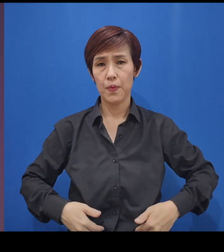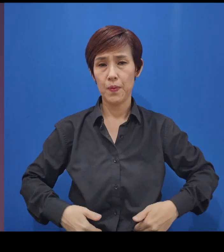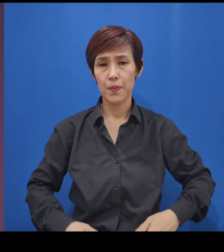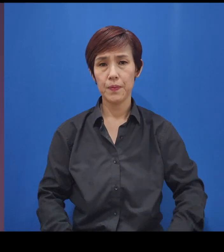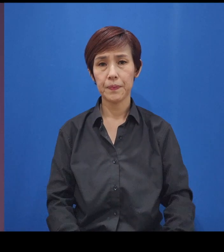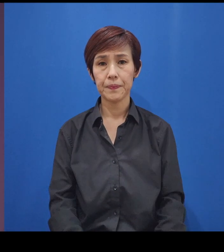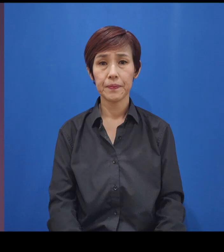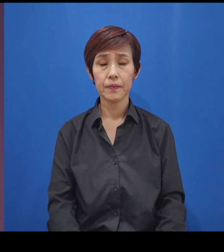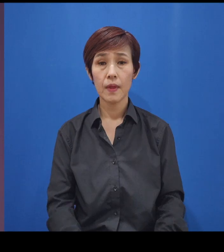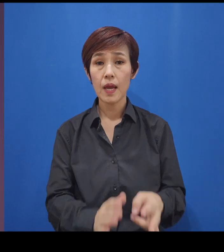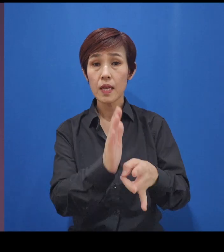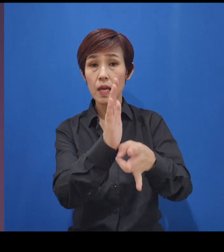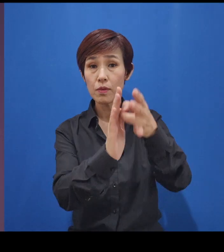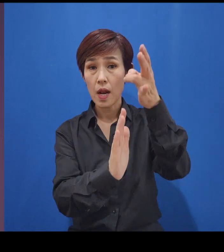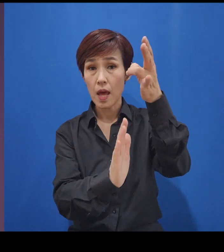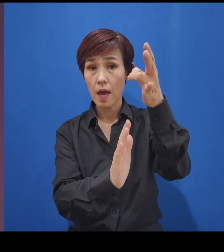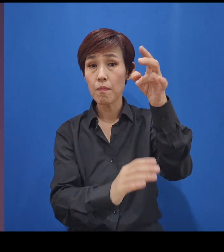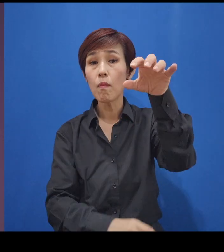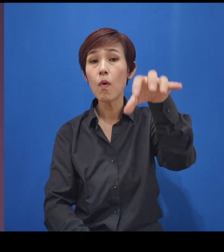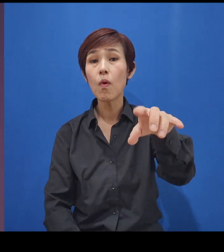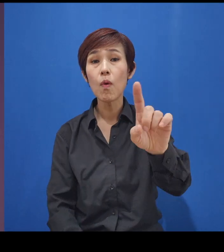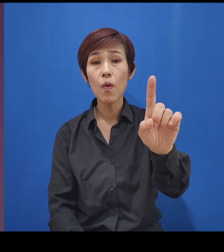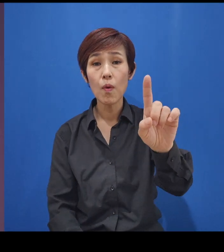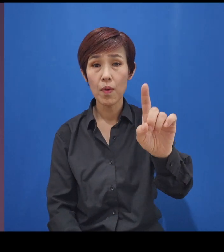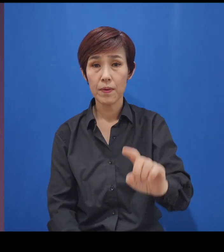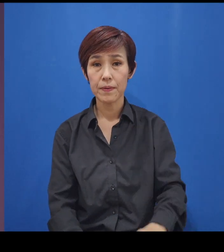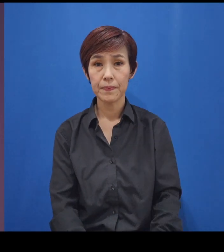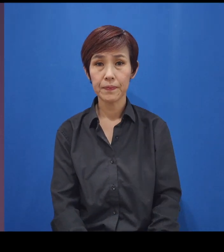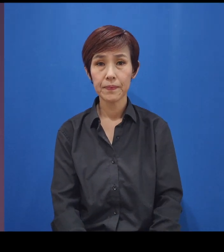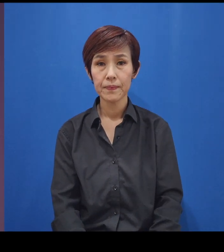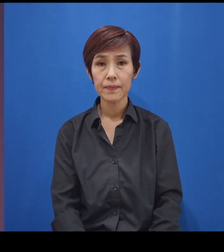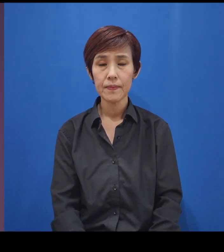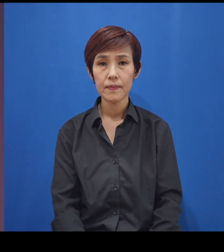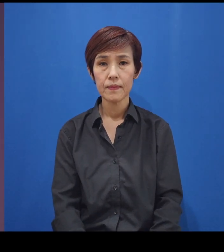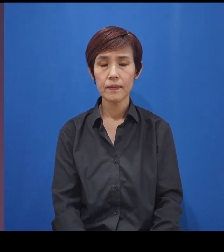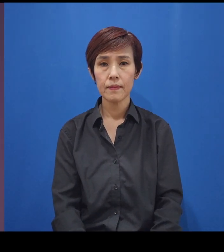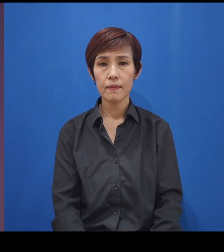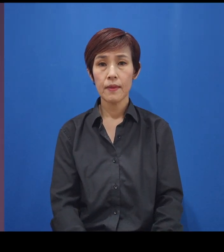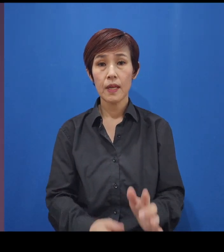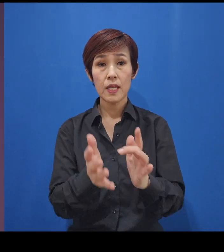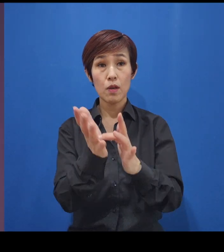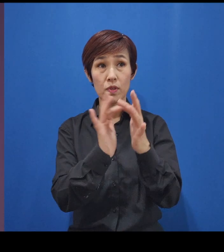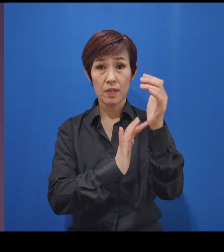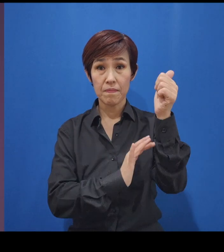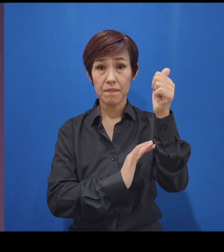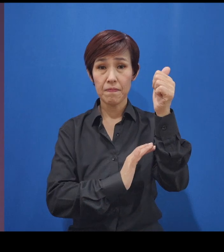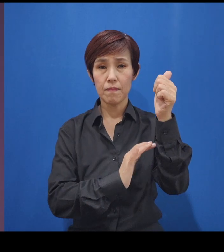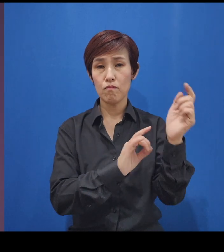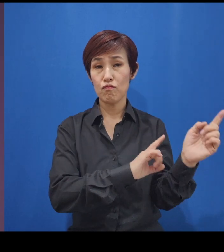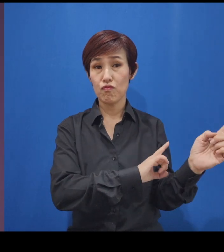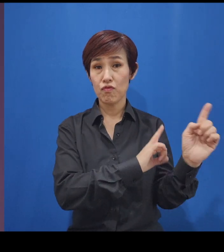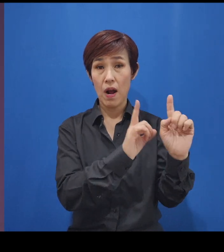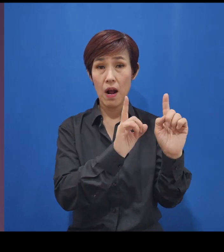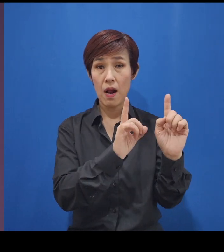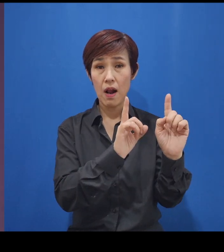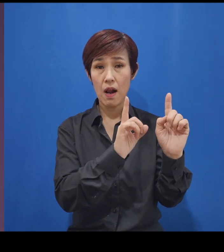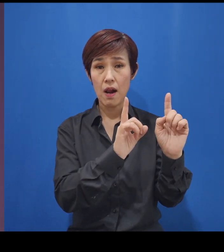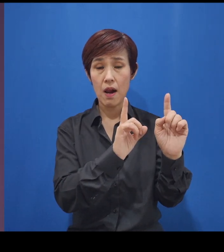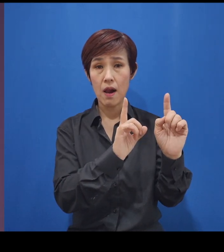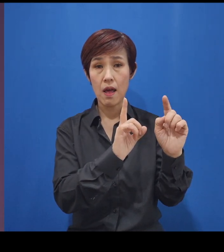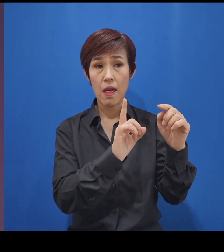했습니다. 예루살렘은 어떤 곳이죠? 예수는 부활된 게 아니고